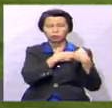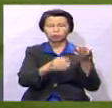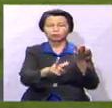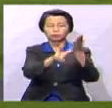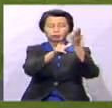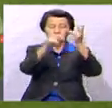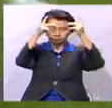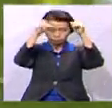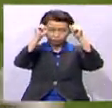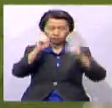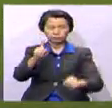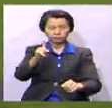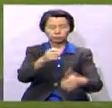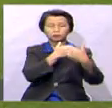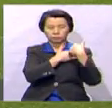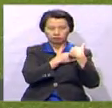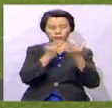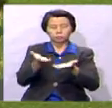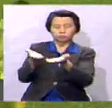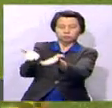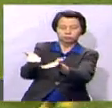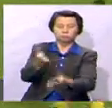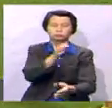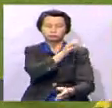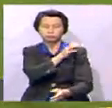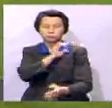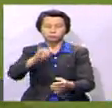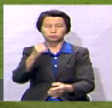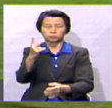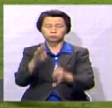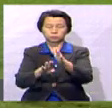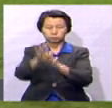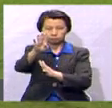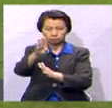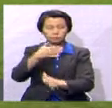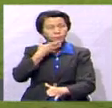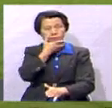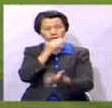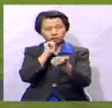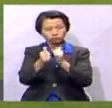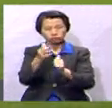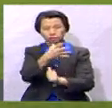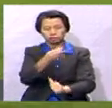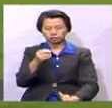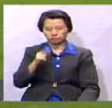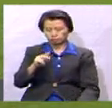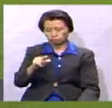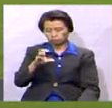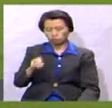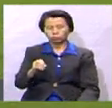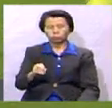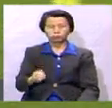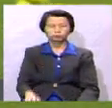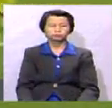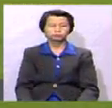Presiden 1. Tanggungjawab ini akan diserahkan kepada Pengerusi Jawatankuasa Pembangunan Belia, Sukan dan Badan Bukan Kerajaan Negeri, Ustaz